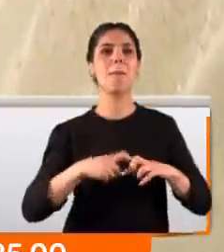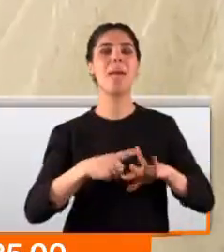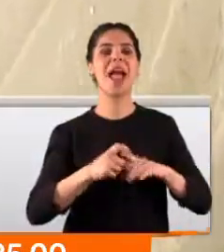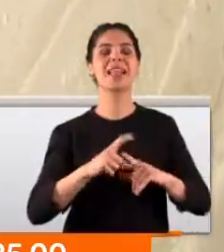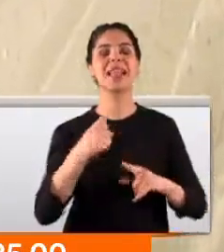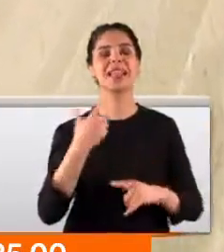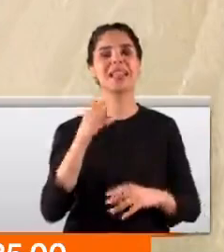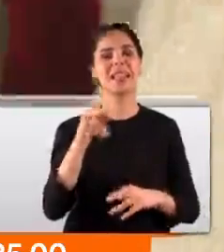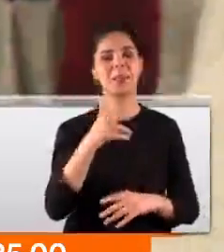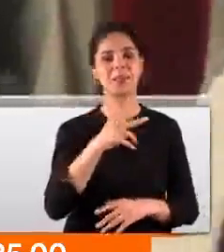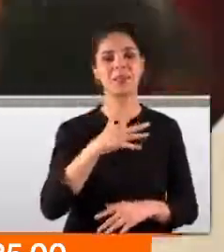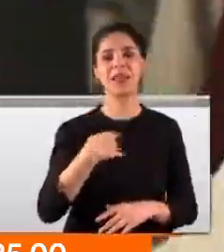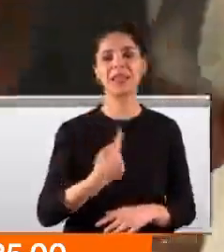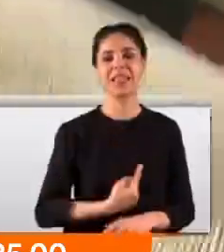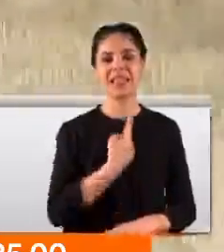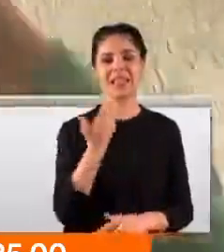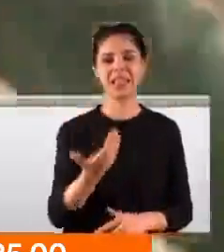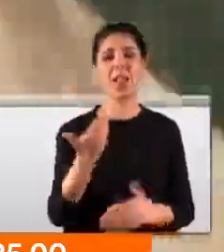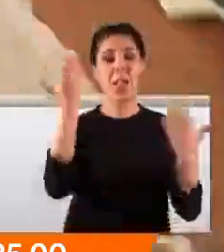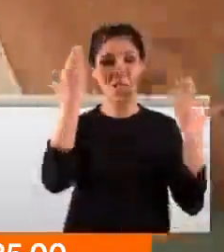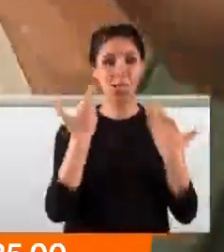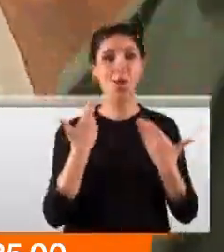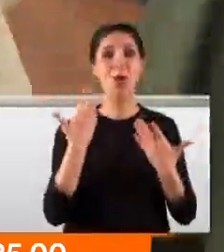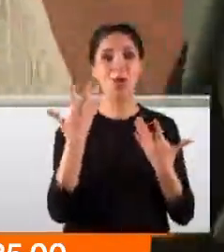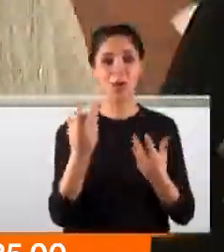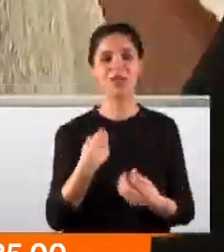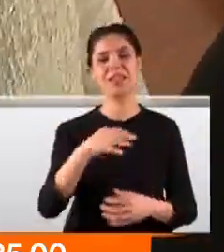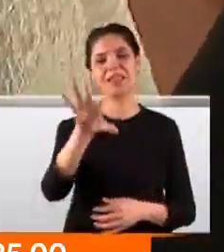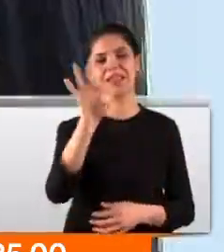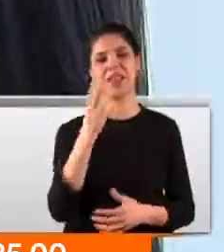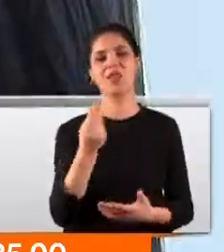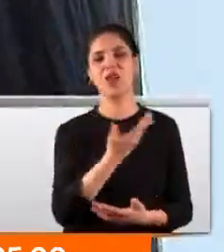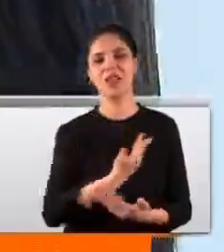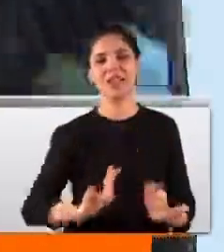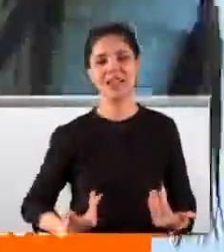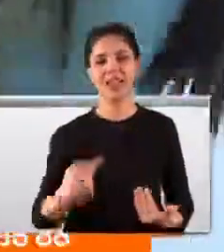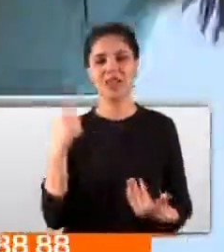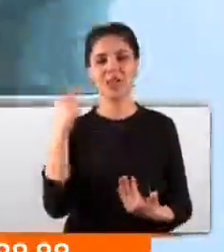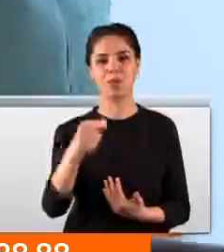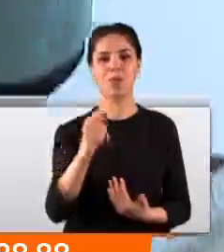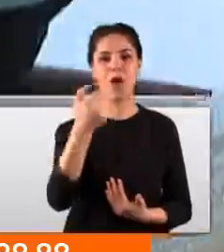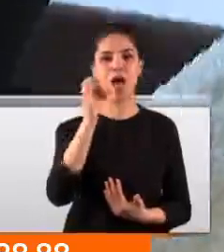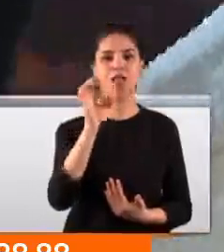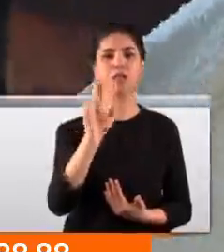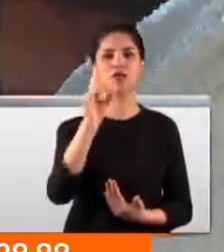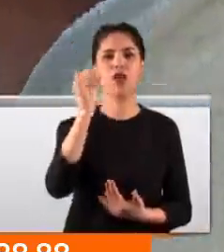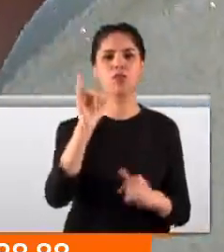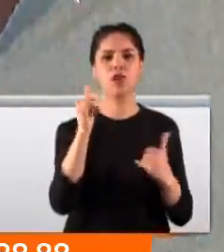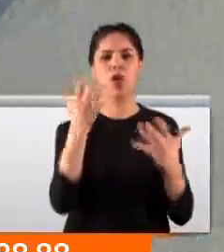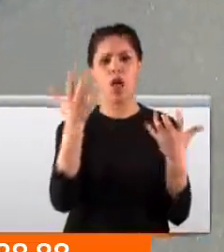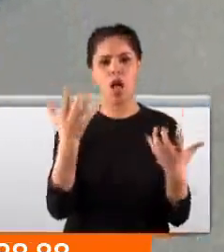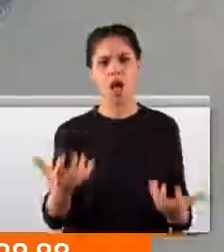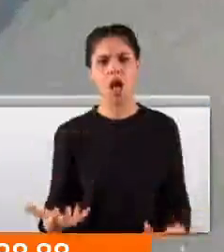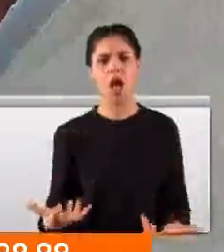düğününüz olsaydı bu gelinliği tercih eder miydiniz? Kesinlikle ederdim. Çok sevdim gelinliğimi. Bu zaten bir 60-70 kiloya yakın. Yani